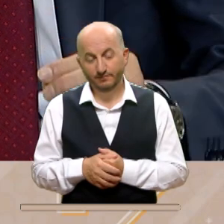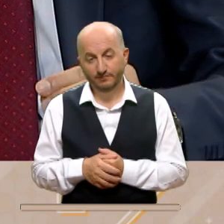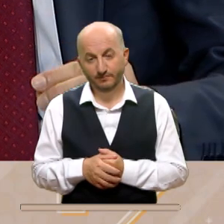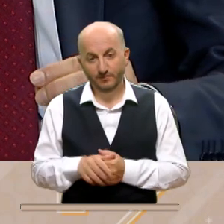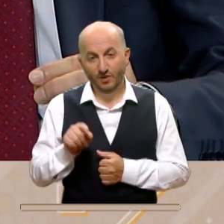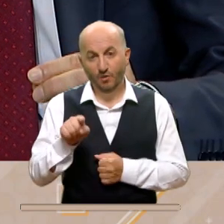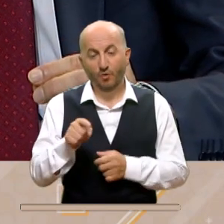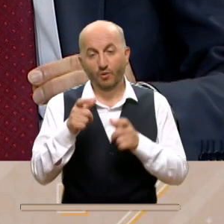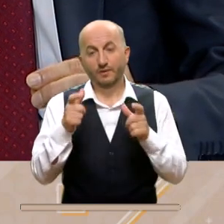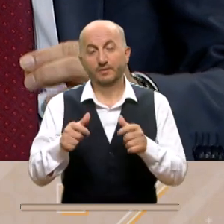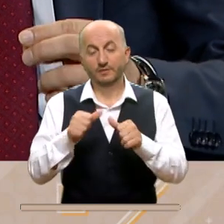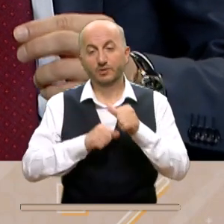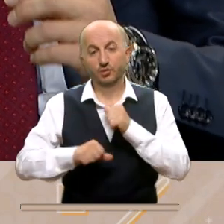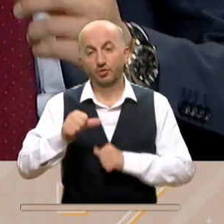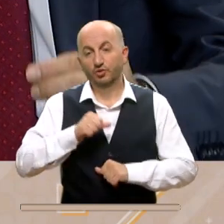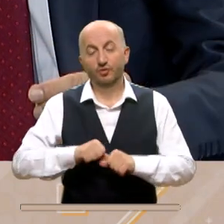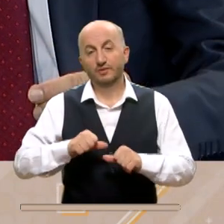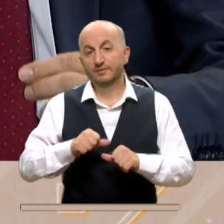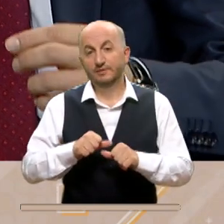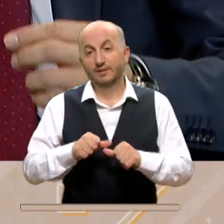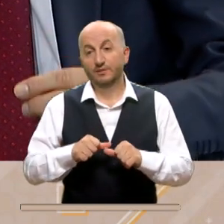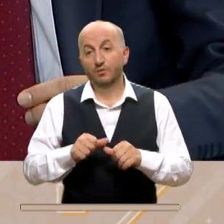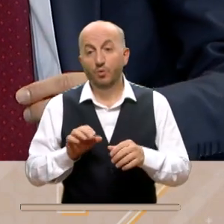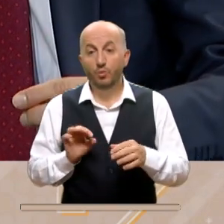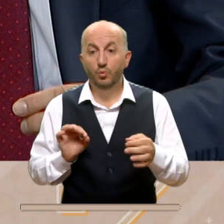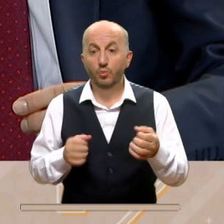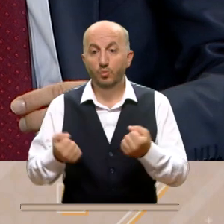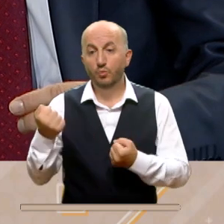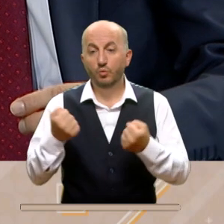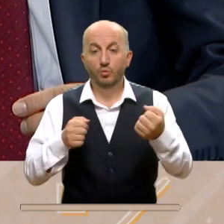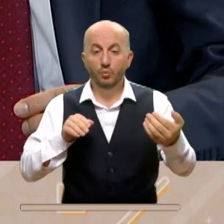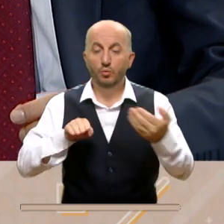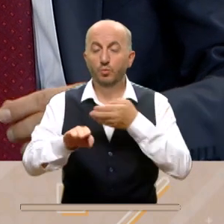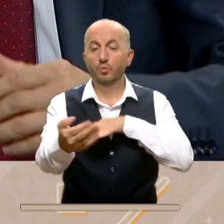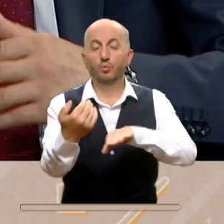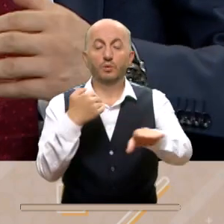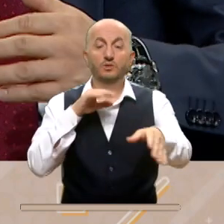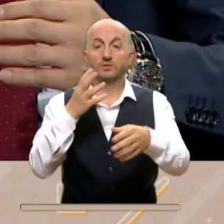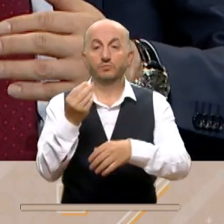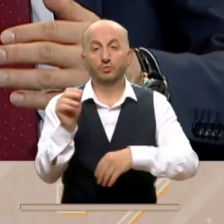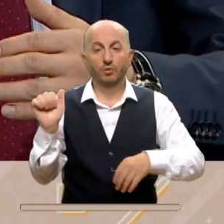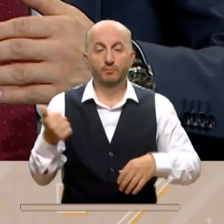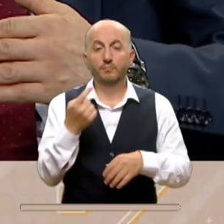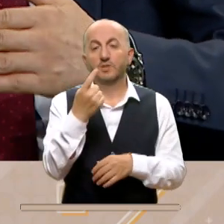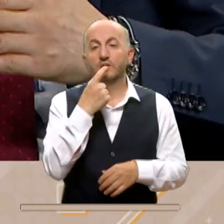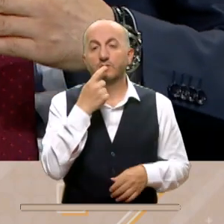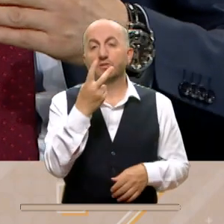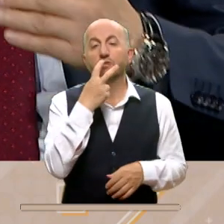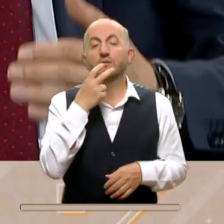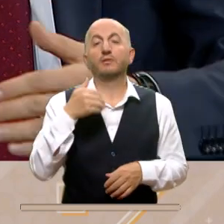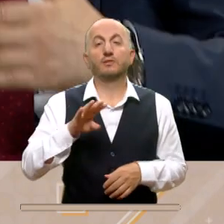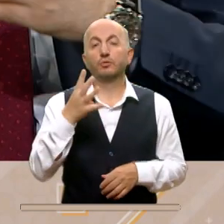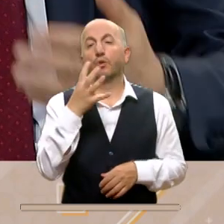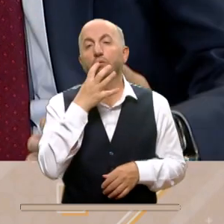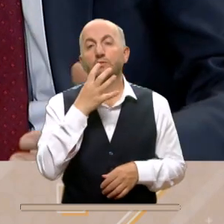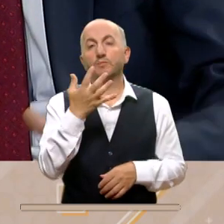o ilde üniversitenin yerleşkesi nerede? Ulaşım çok önemli. Yani bir yıl, iki yıl değil,